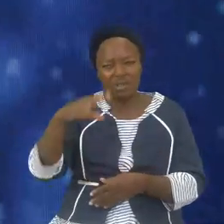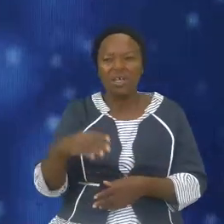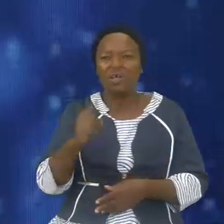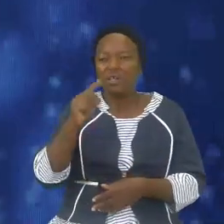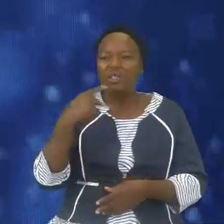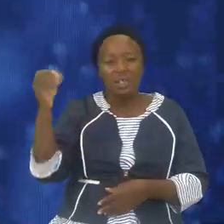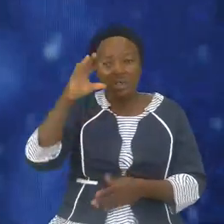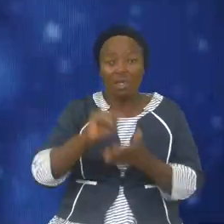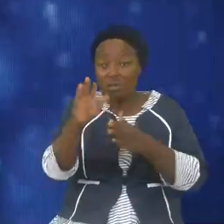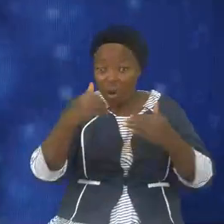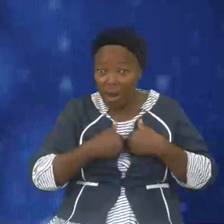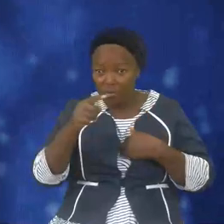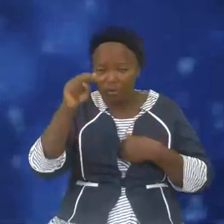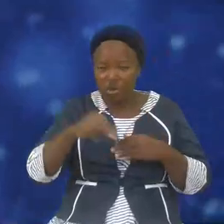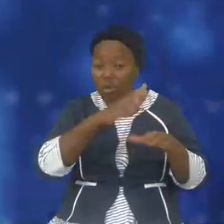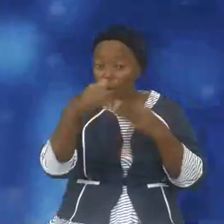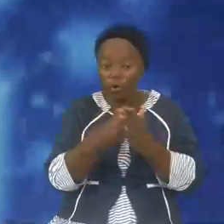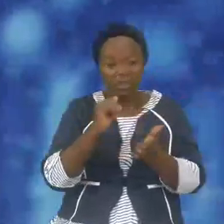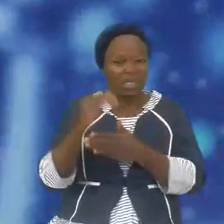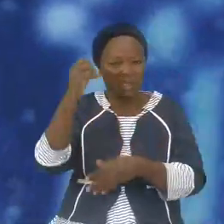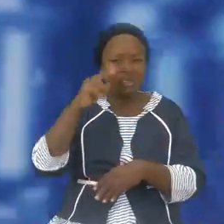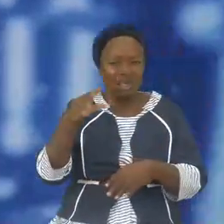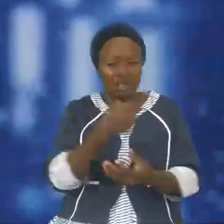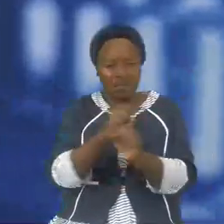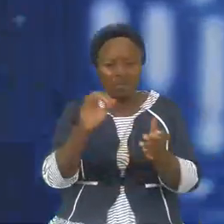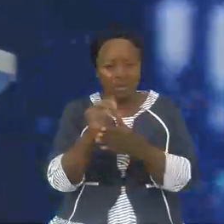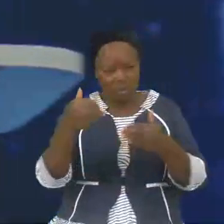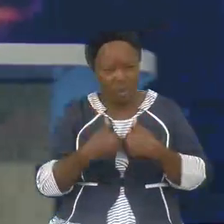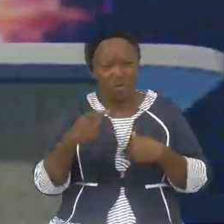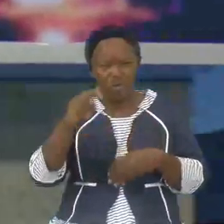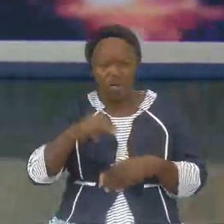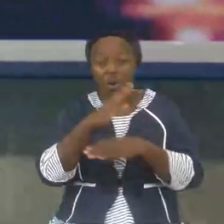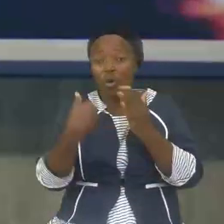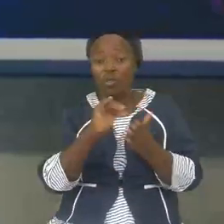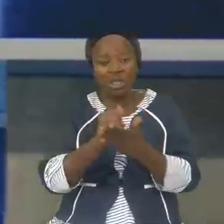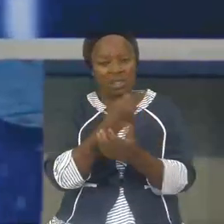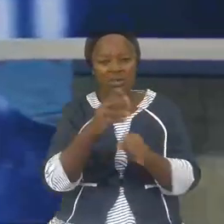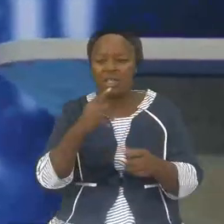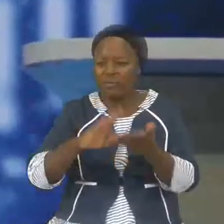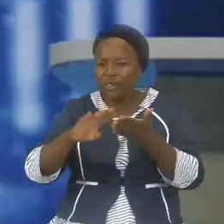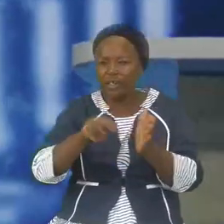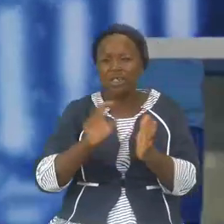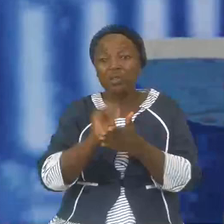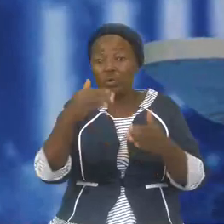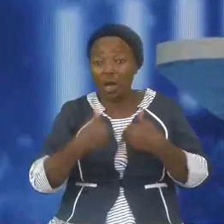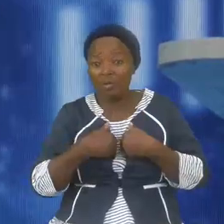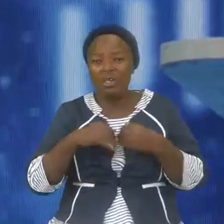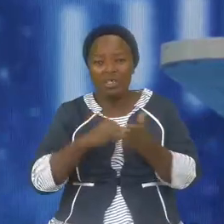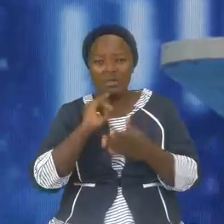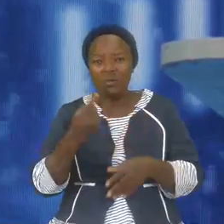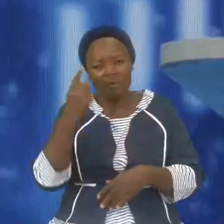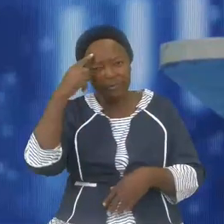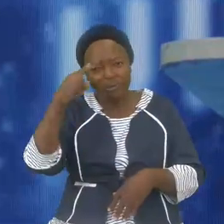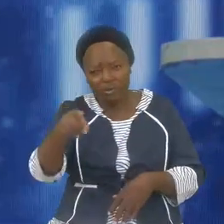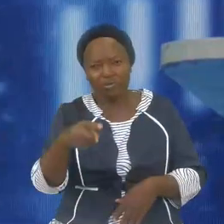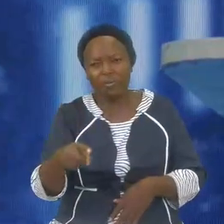grâce que tu as, c'est pour toi. Le salut que tu as besoin de tout le salut. Tu as le salut que tu as, c'est